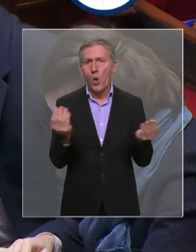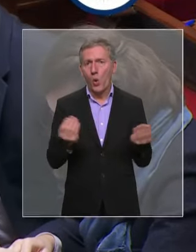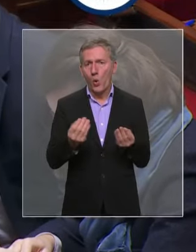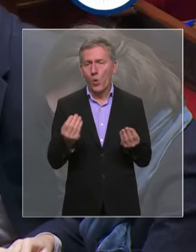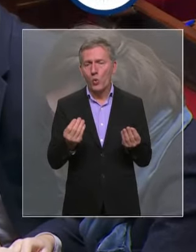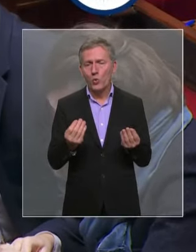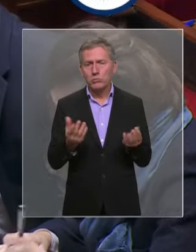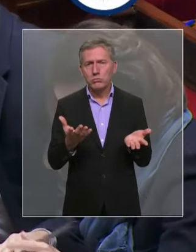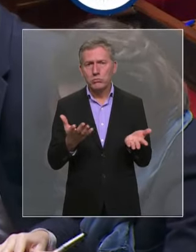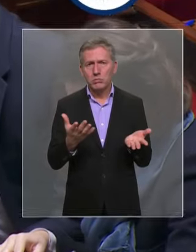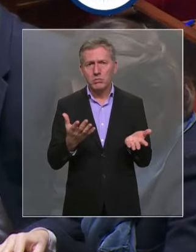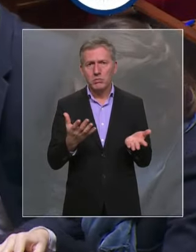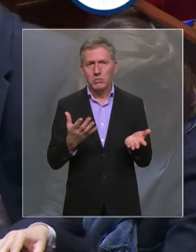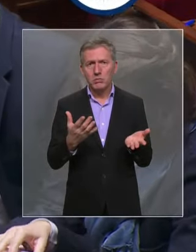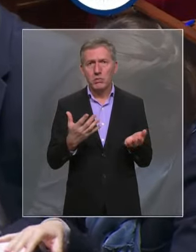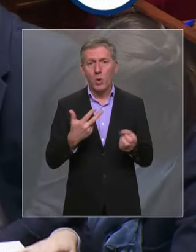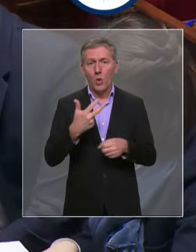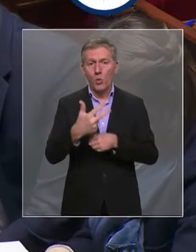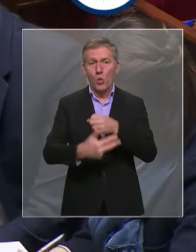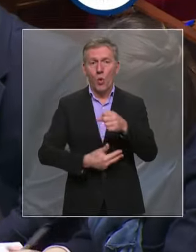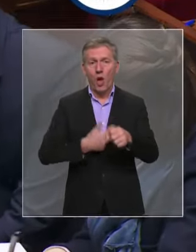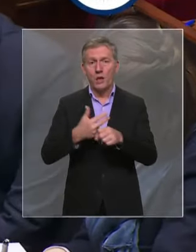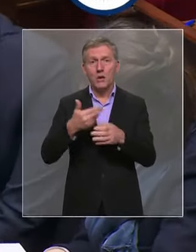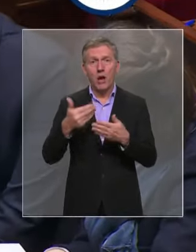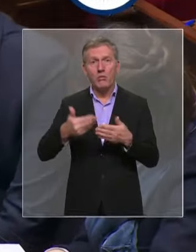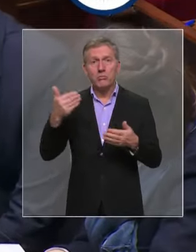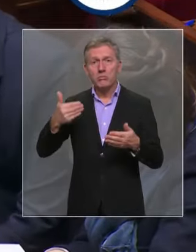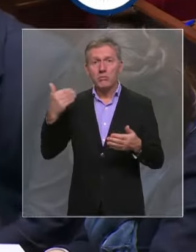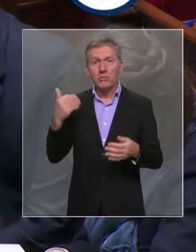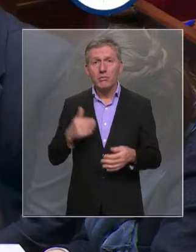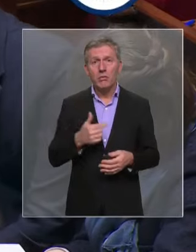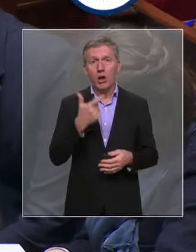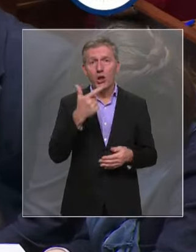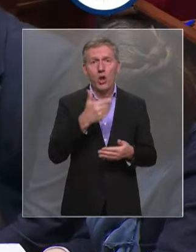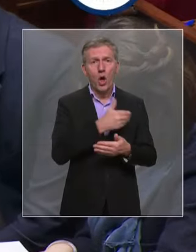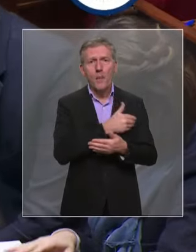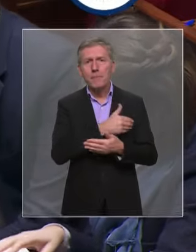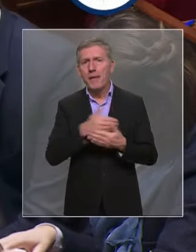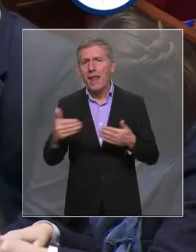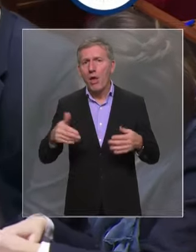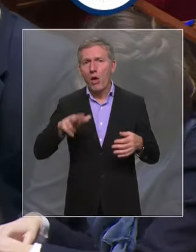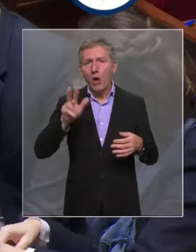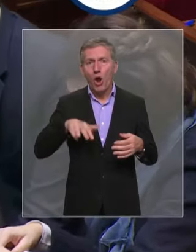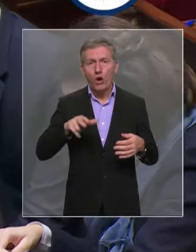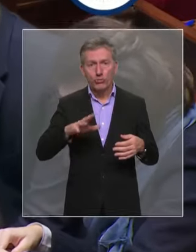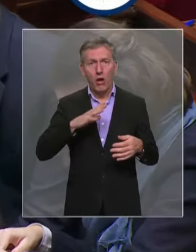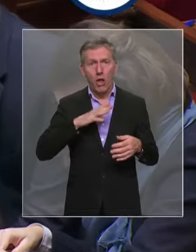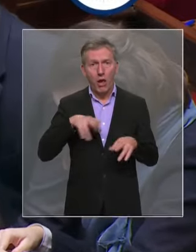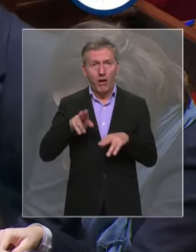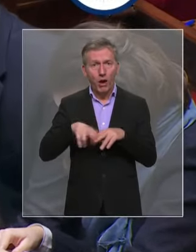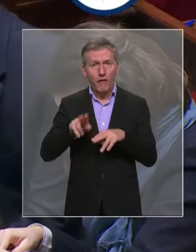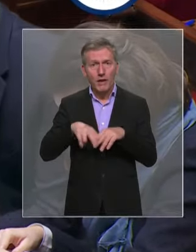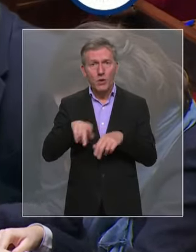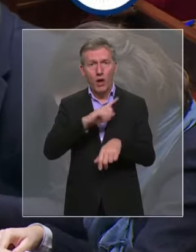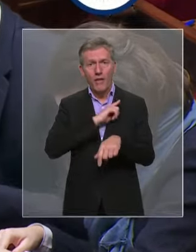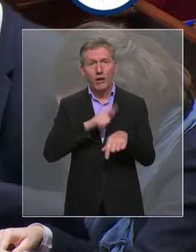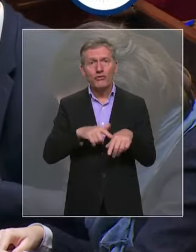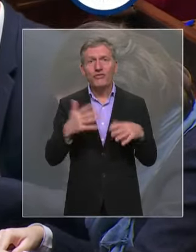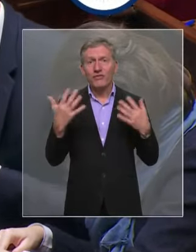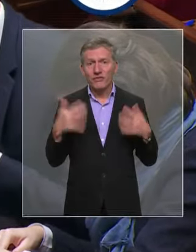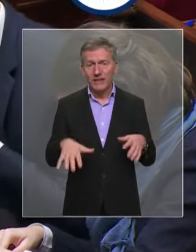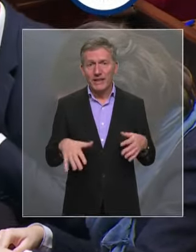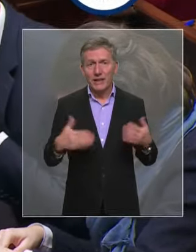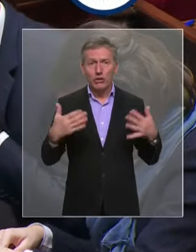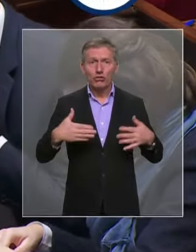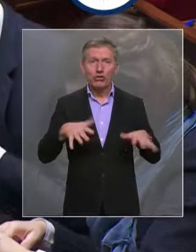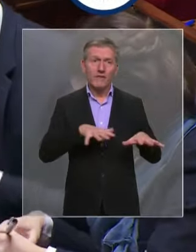y a, au cours de ces trois dernières années, 2 millions de logements qui ont bénéficié de rénovation énergétique. Le